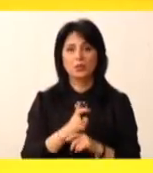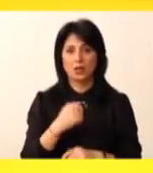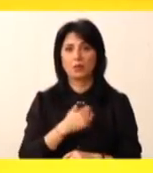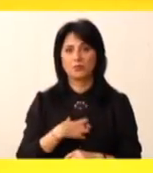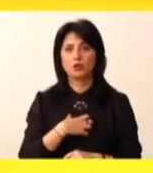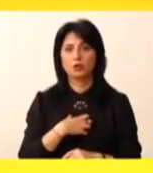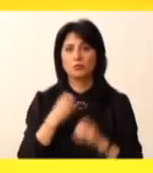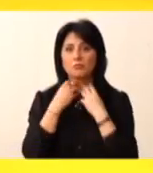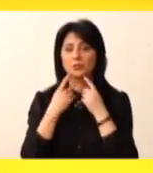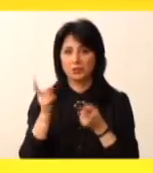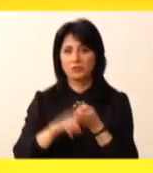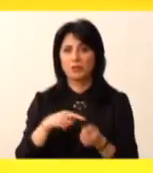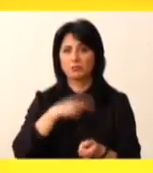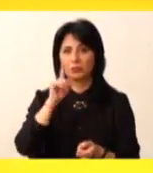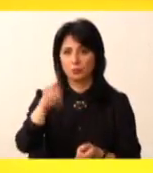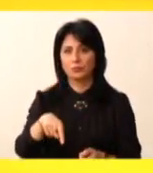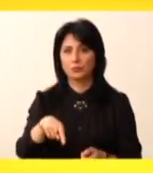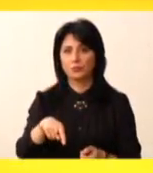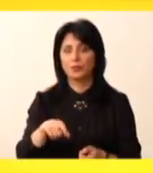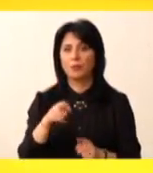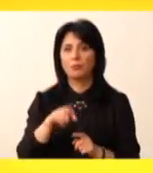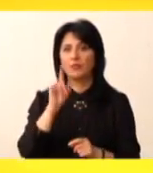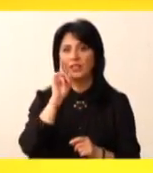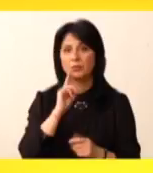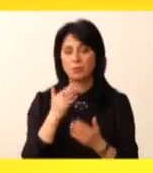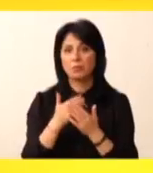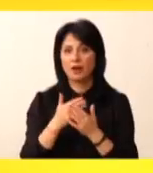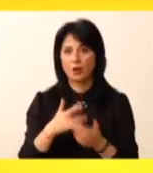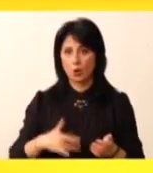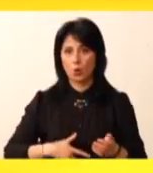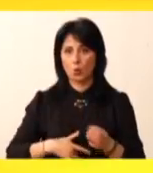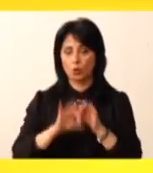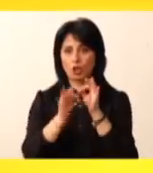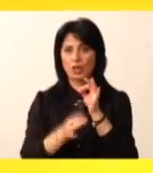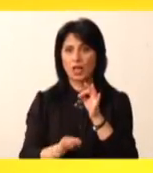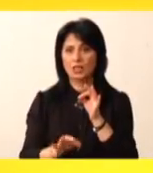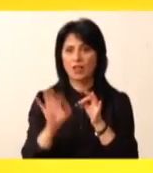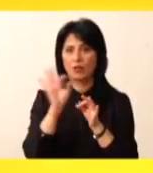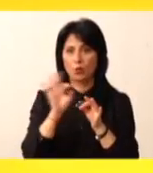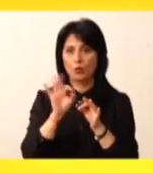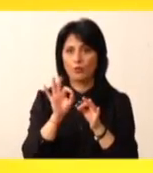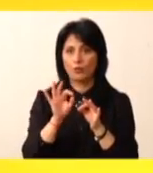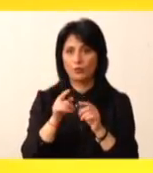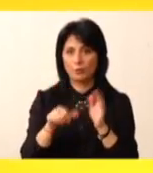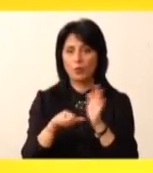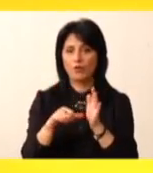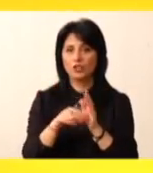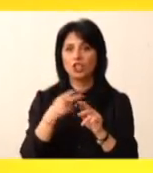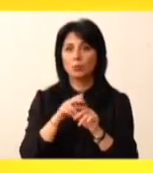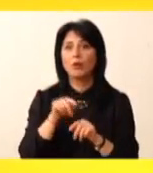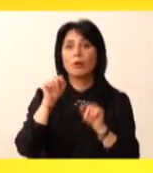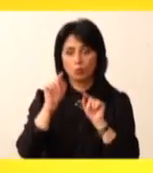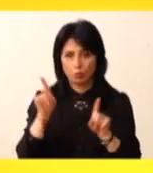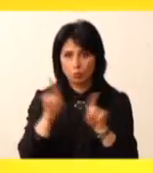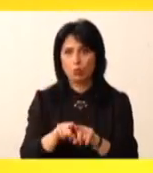მნიშვნელოვნად რეაგირებს ფარისებრი ჯირკვლის ფუნქციებზე. მე სიამოვნებით მაგალითად კუჭნაწლავის ტრაქტს მოვიშველიებდი, იმიტომ რომ